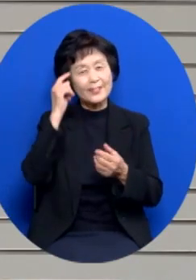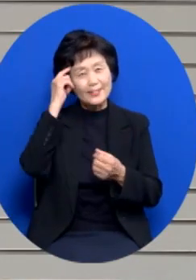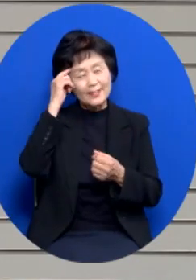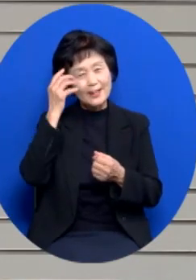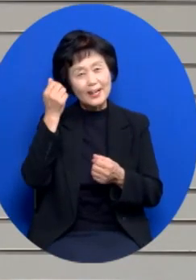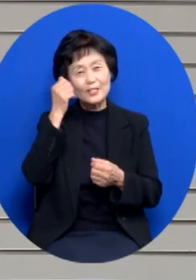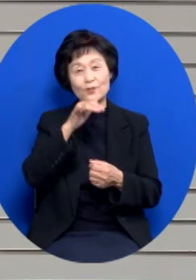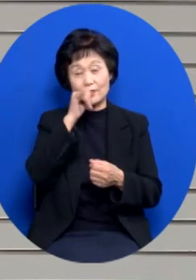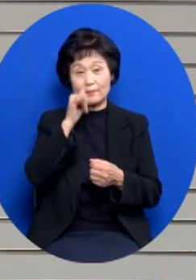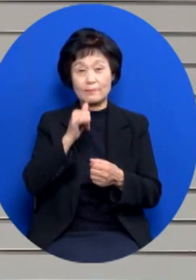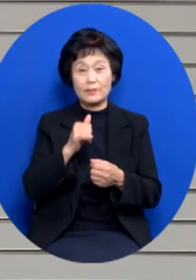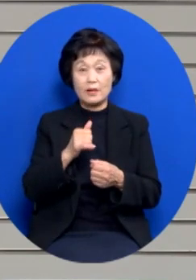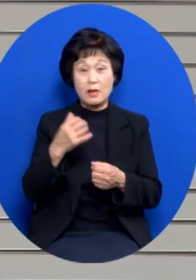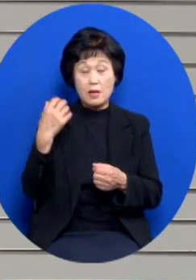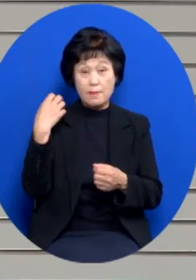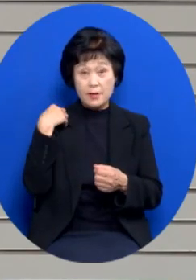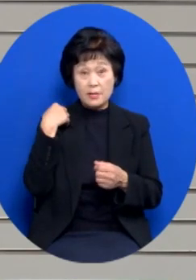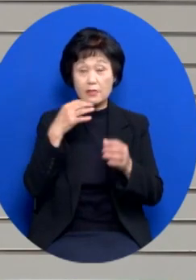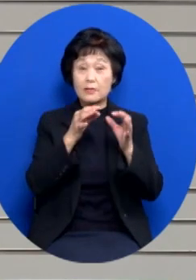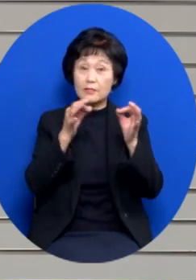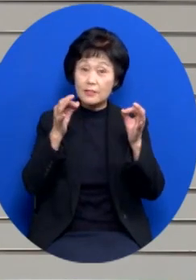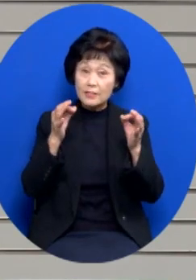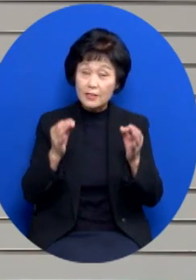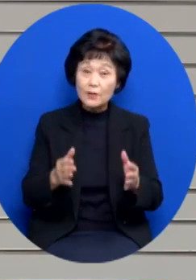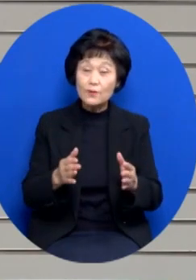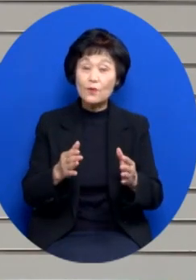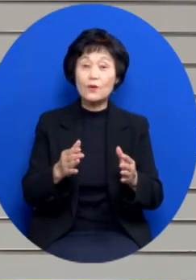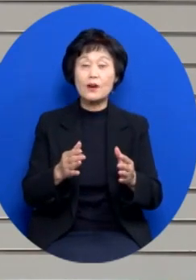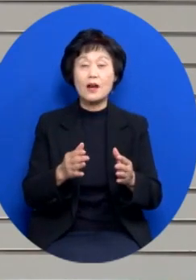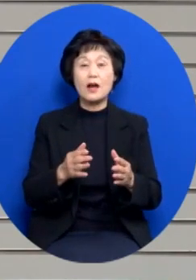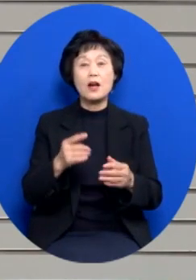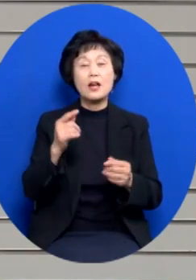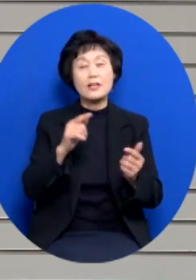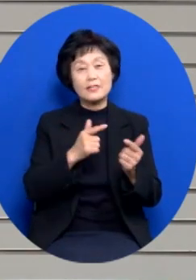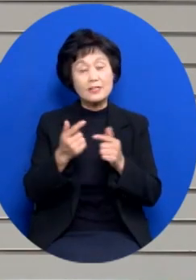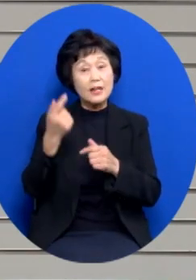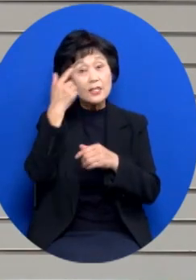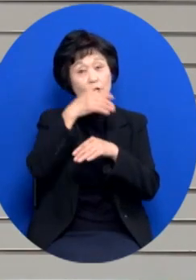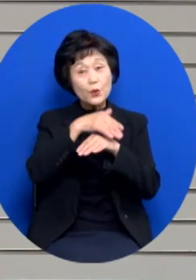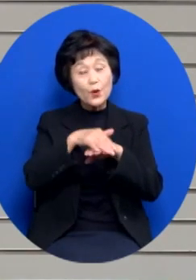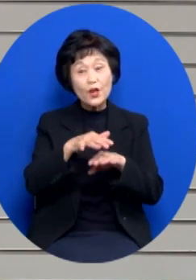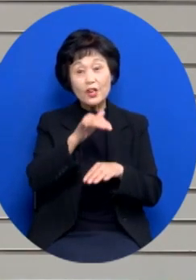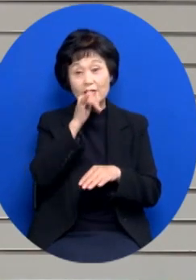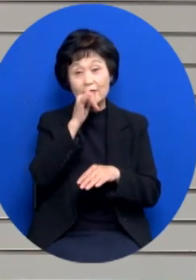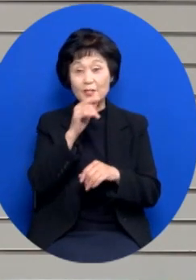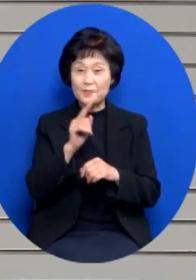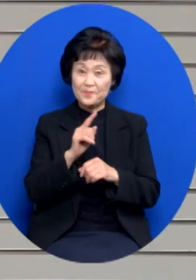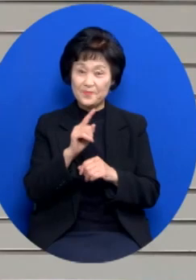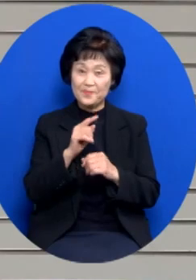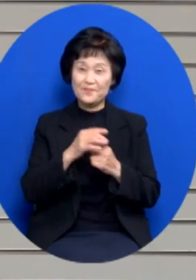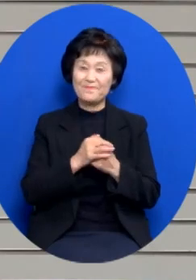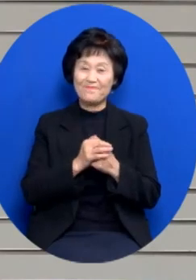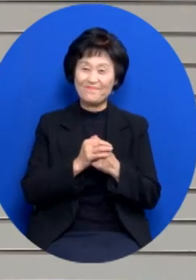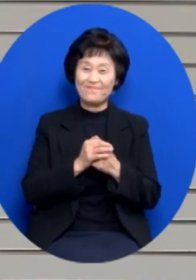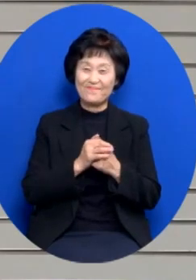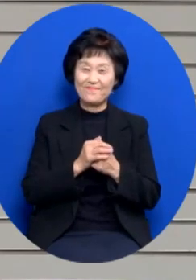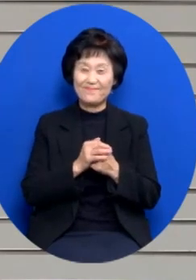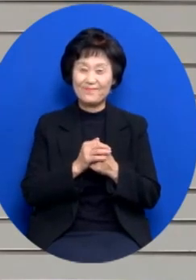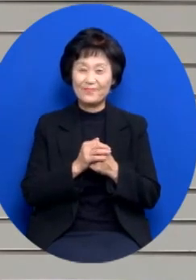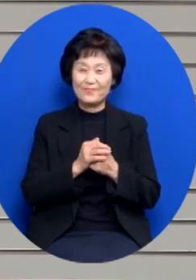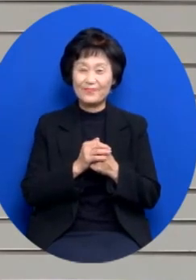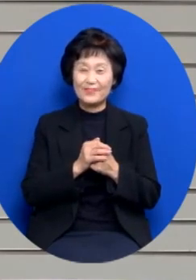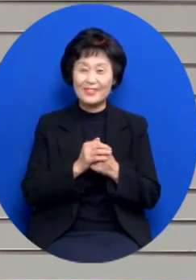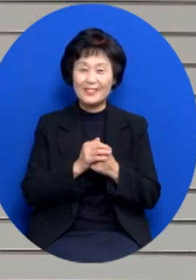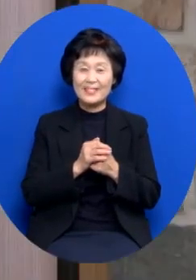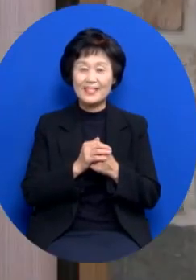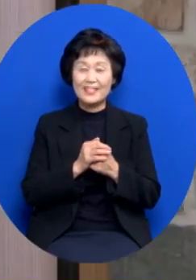임기 동안 굉장히 많은 어떤 계획과 또 어떤 방향을 가지고 있으실 것 같으세요. 그렇진 않습니다. 1년인데 뭘